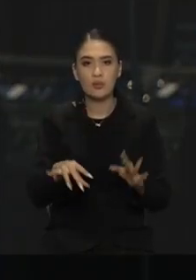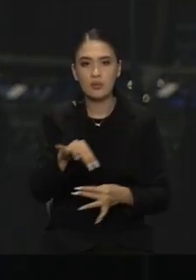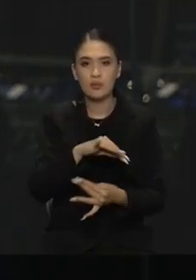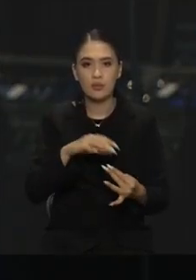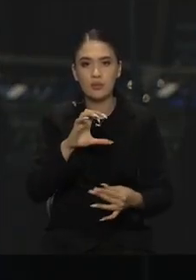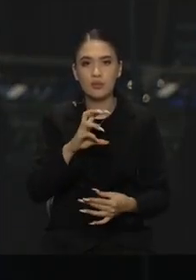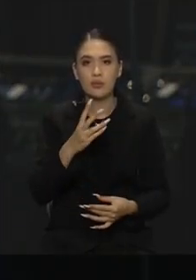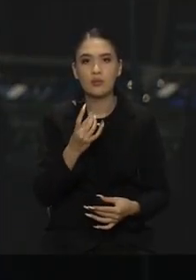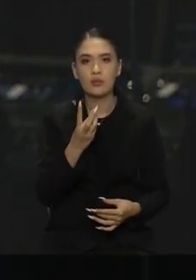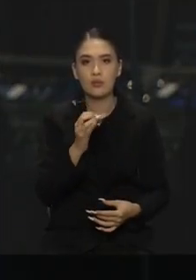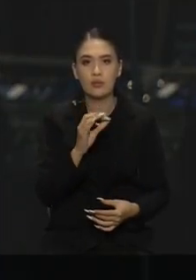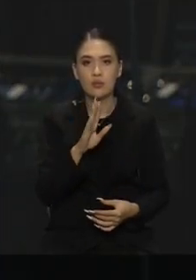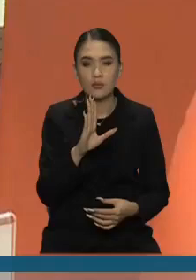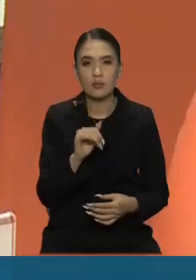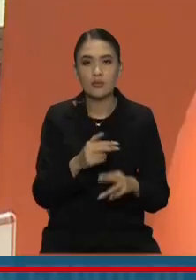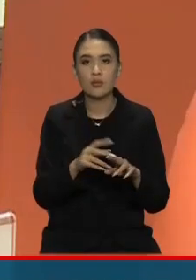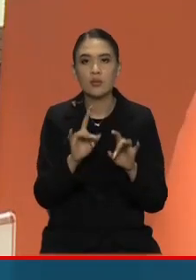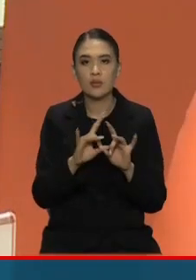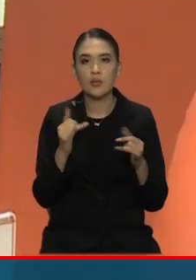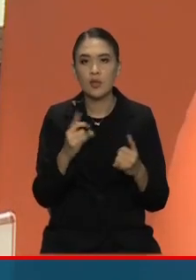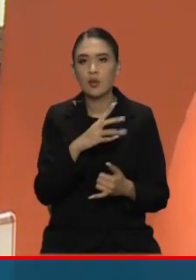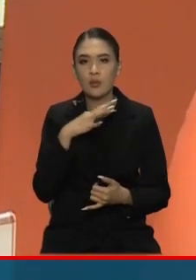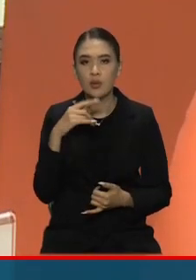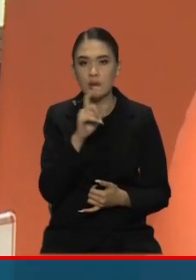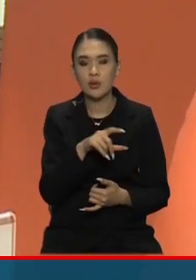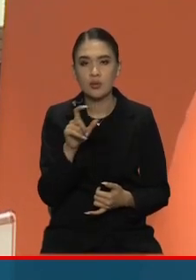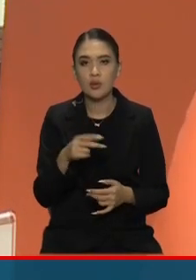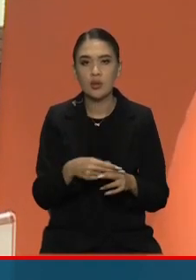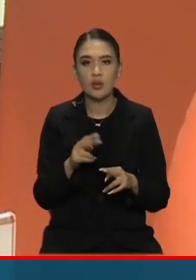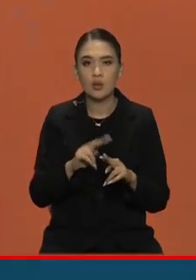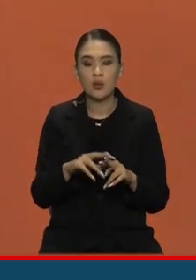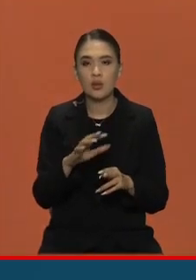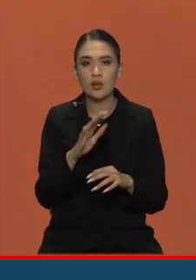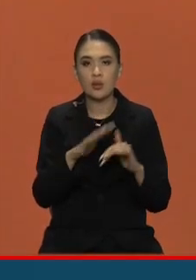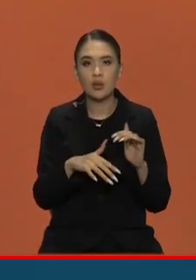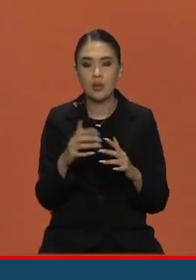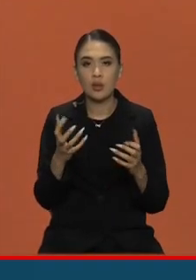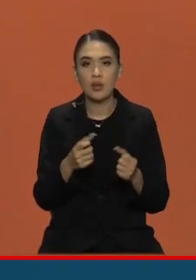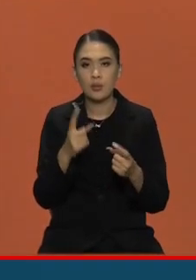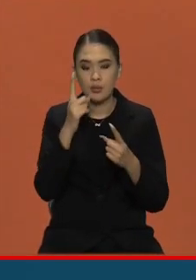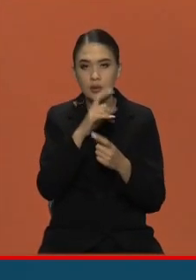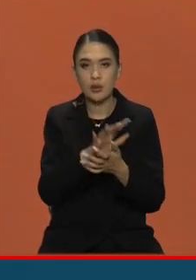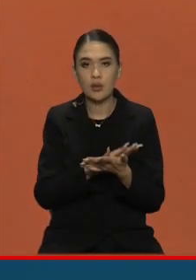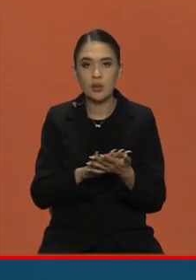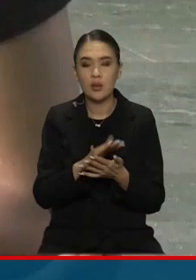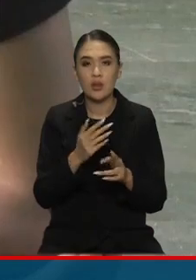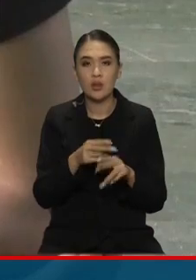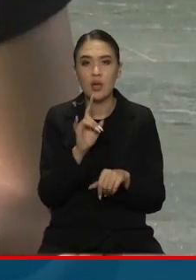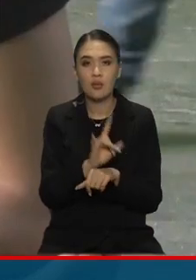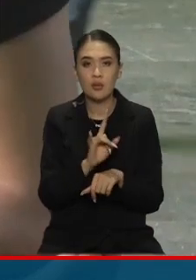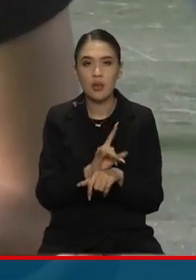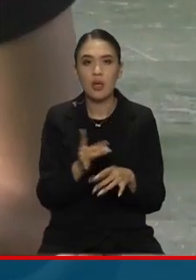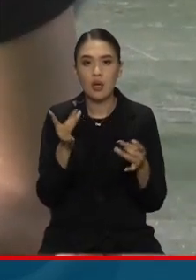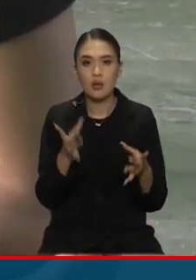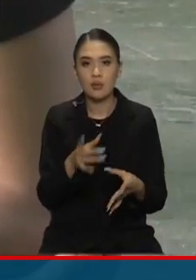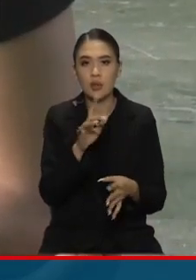Асмышляева жеткізді. Айтуынша, қазір көп адамдар жеке мәліметі қолды болғаннан хабарсыз. Соның салдарынан алаяқтар қарапайым